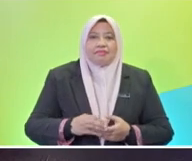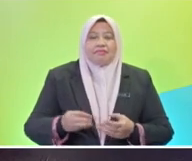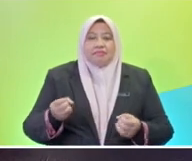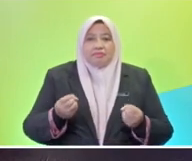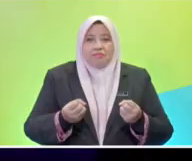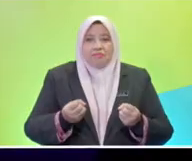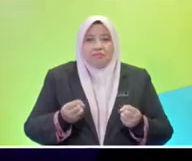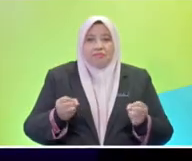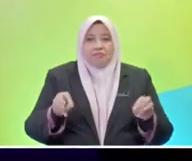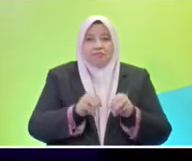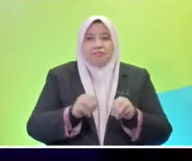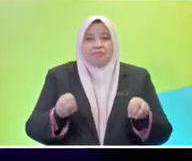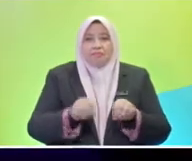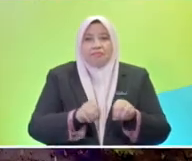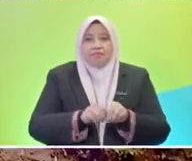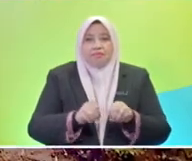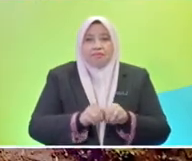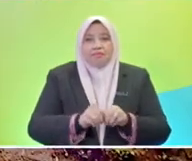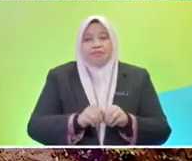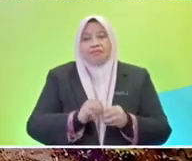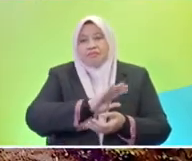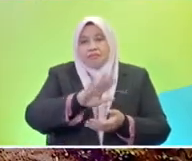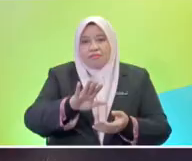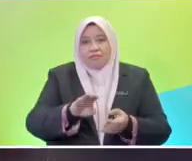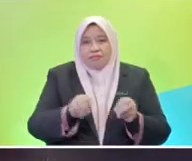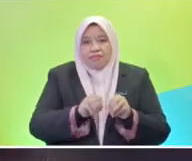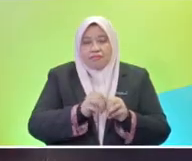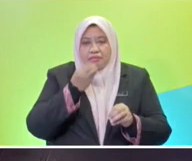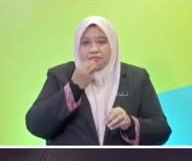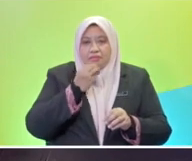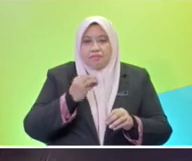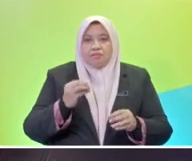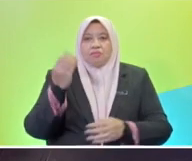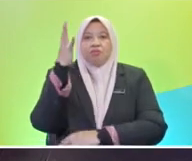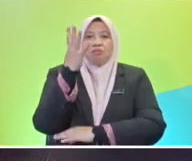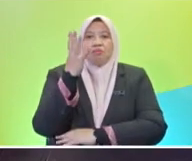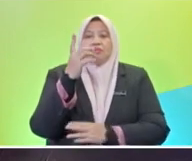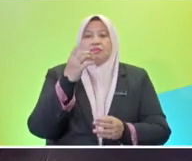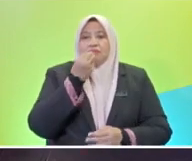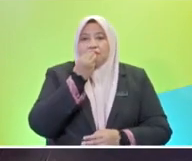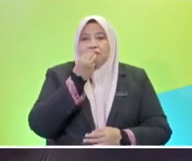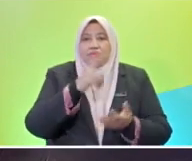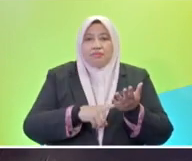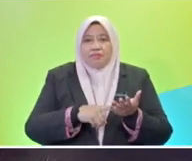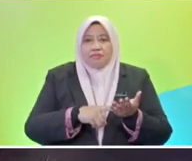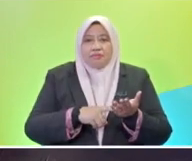Lepas tu, apa lagi? Makan benda-benda yang berkhasiat lah cikgu. Tapi kalau tumbuh-tumbuhan rasa-rasa lah. Cuba Akmal